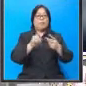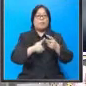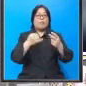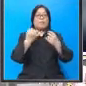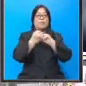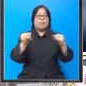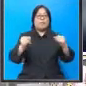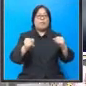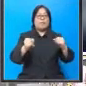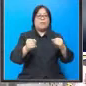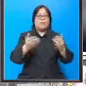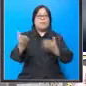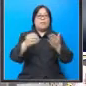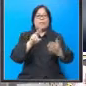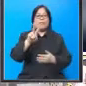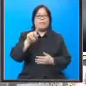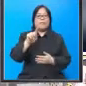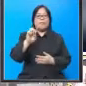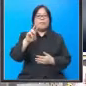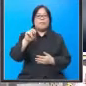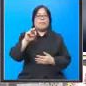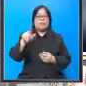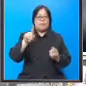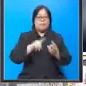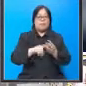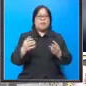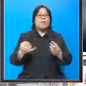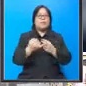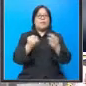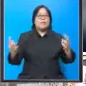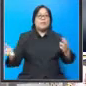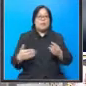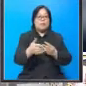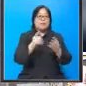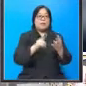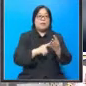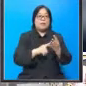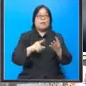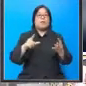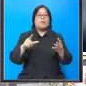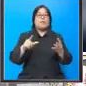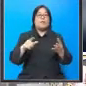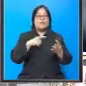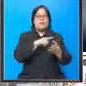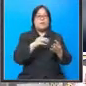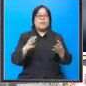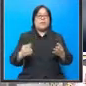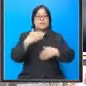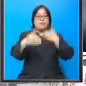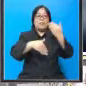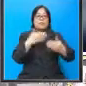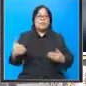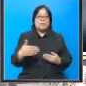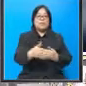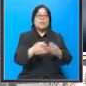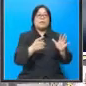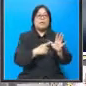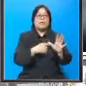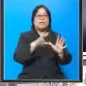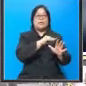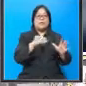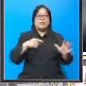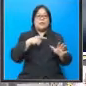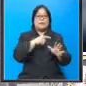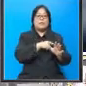jabatan proyek matanya veterna jabatan perikanan lembaga kemajuan ikan dan juga lembaga pria